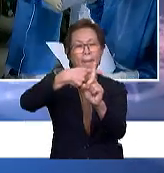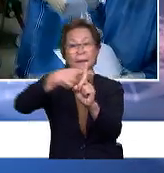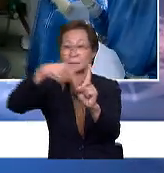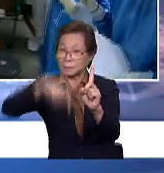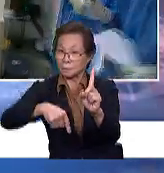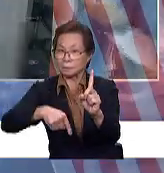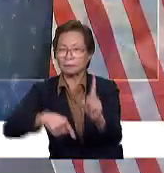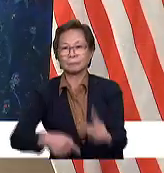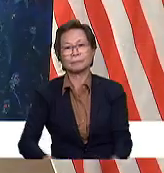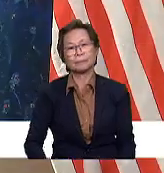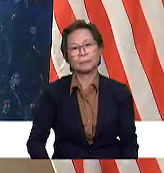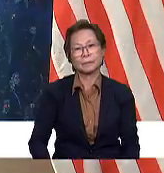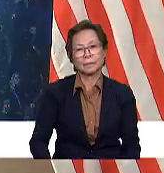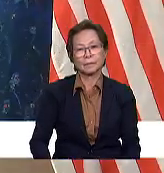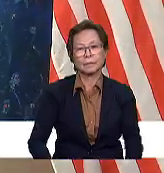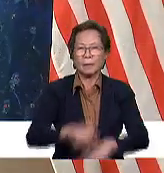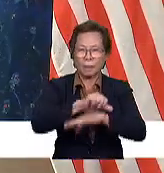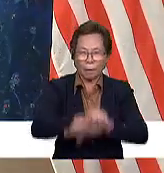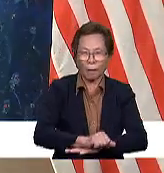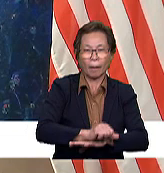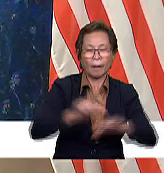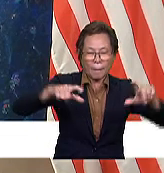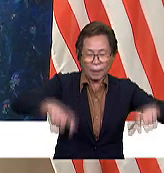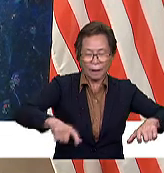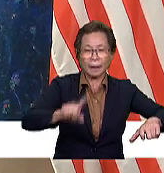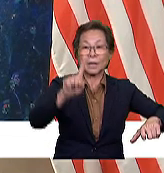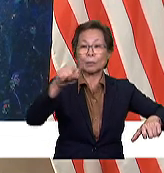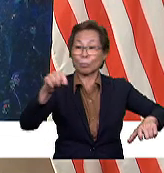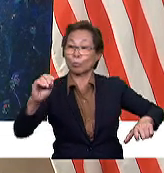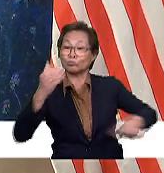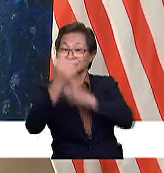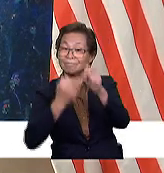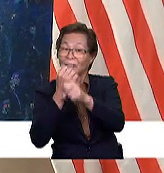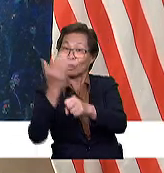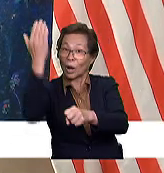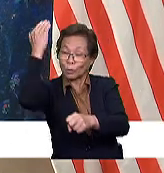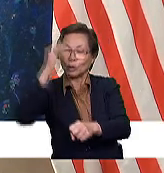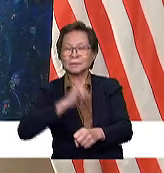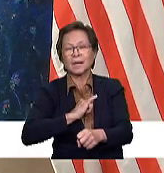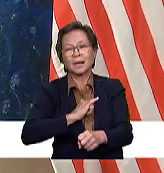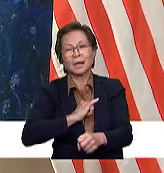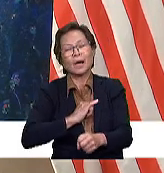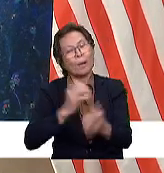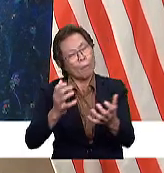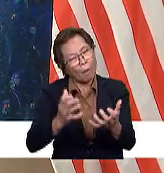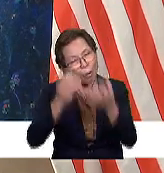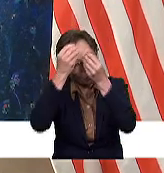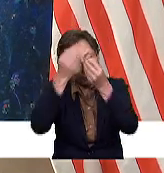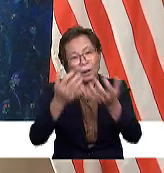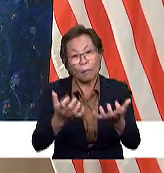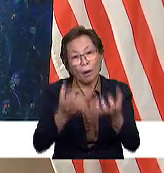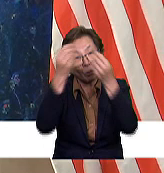Ini Spanyol yang telah pendiam al-qaswa Spiky pertama tahun lalu saya ingin memaklumkan